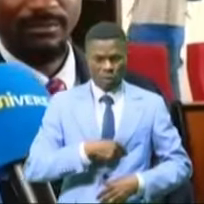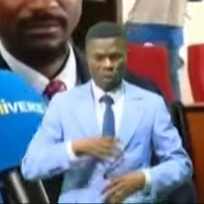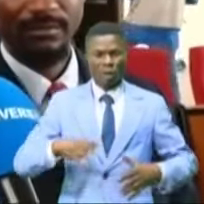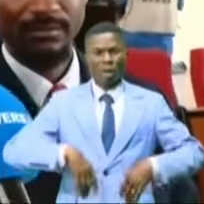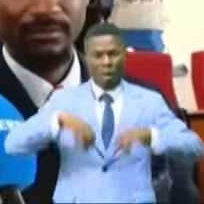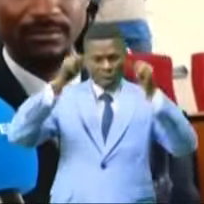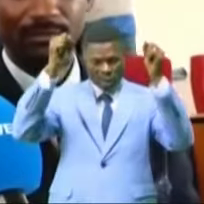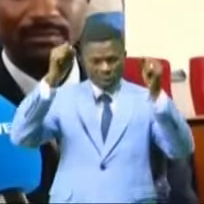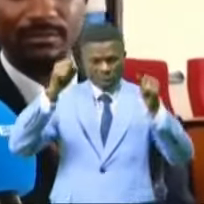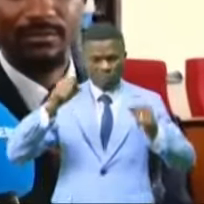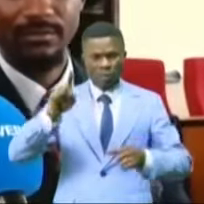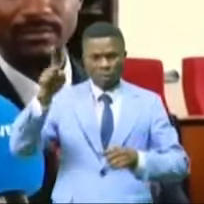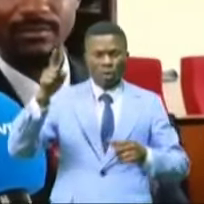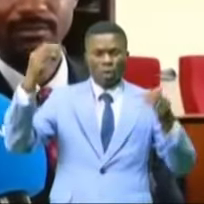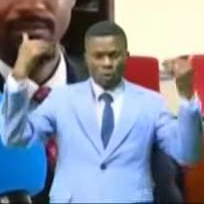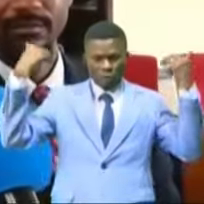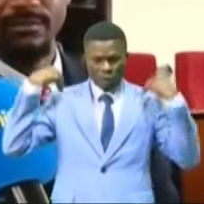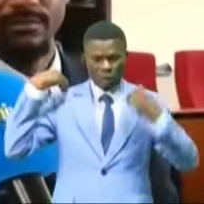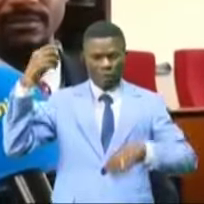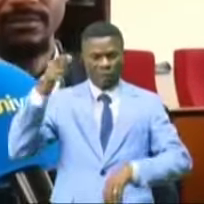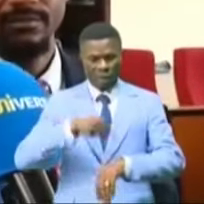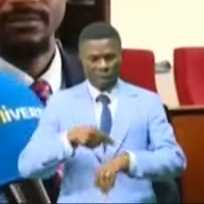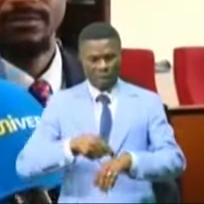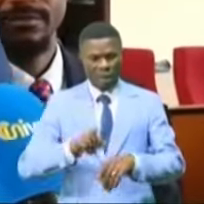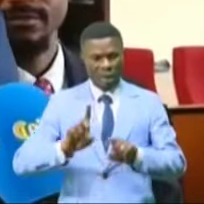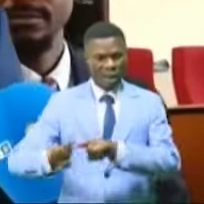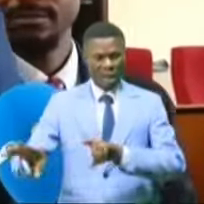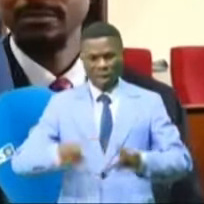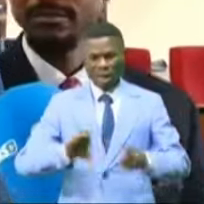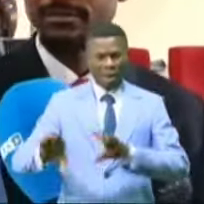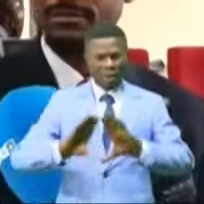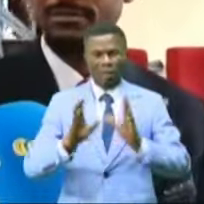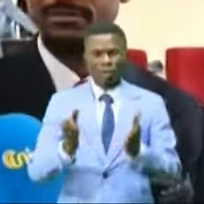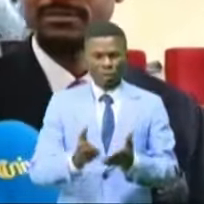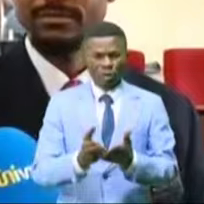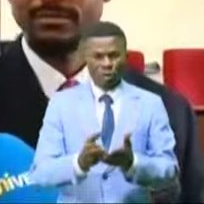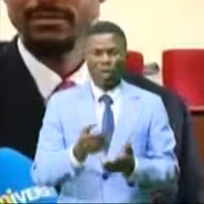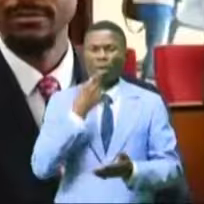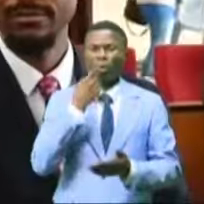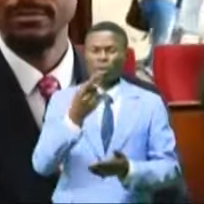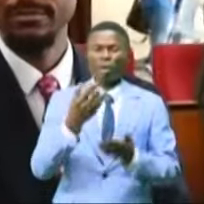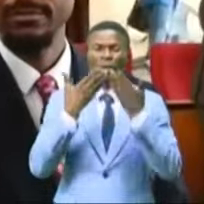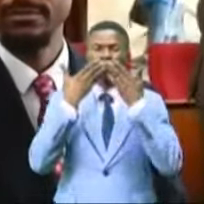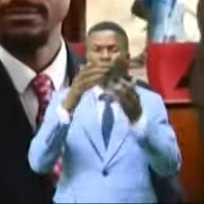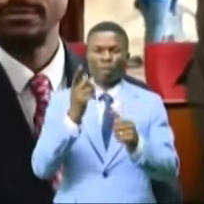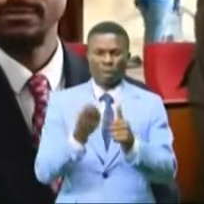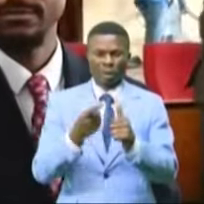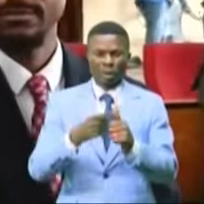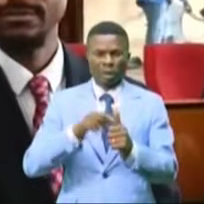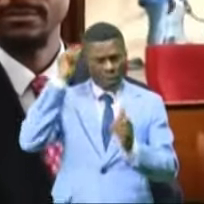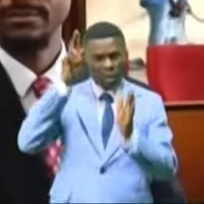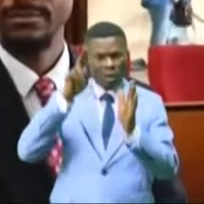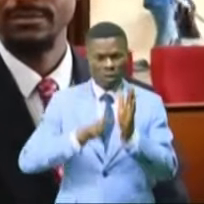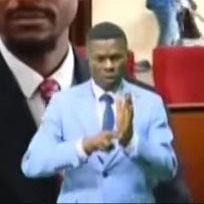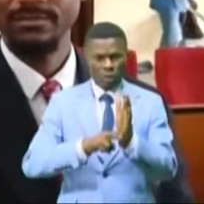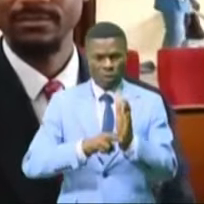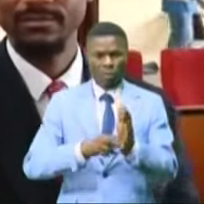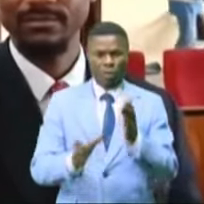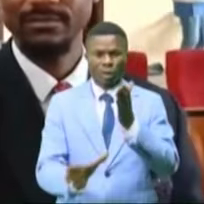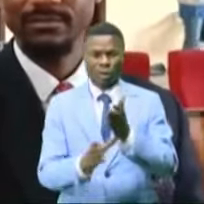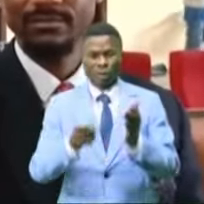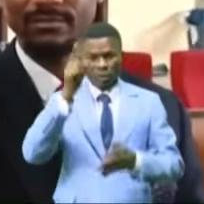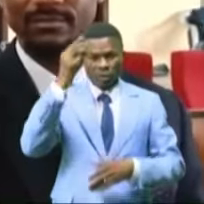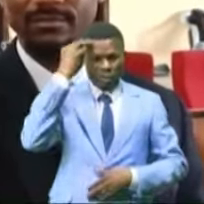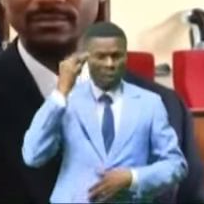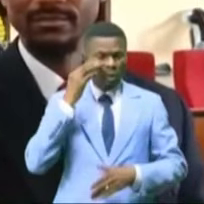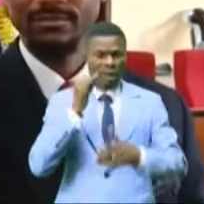ce jour, lui qui est le maître des temps et des circonstances, mais aussi des impressions de remerciement à l'endroit de notre mentor, le vice-premier ministre, le